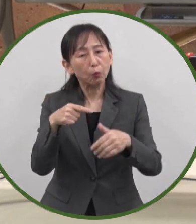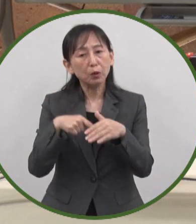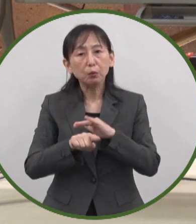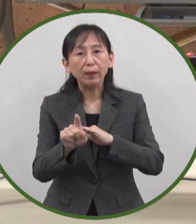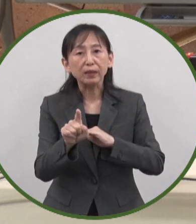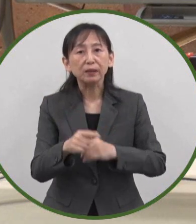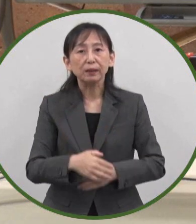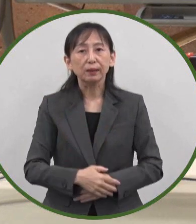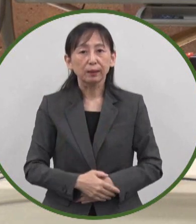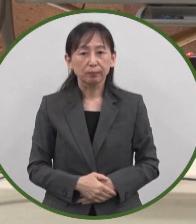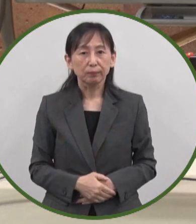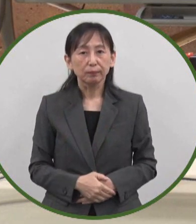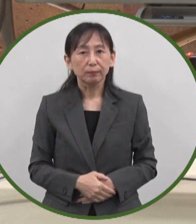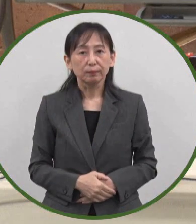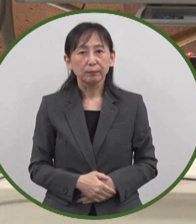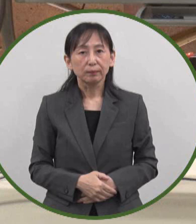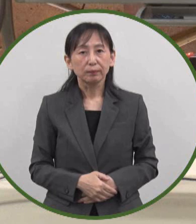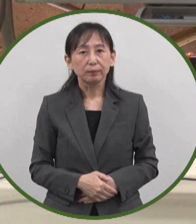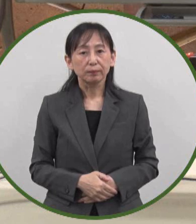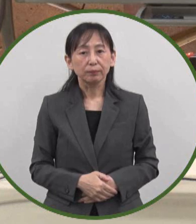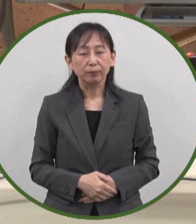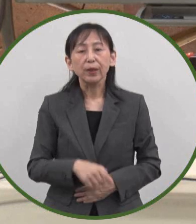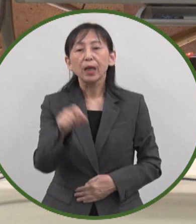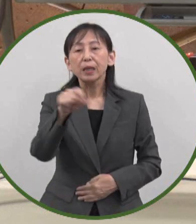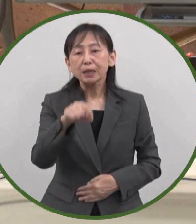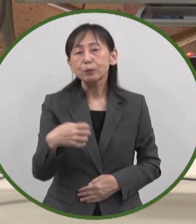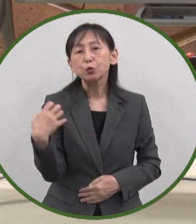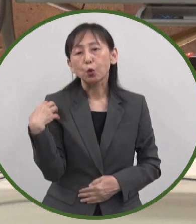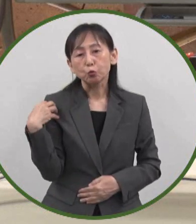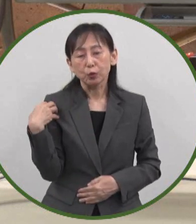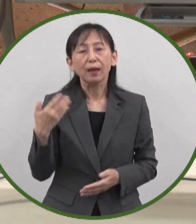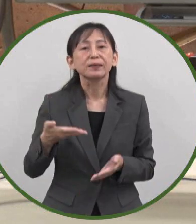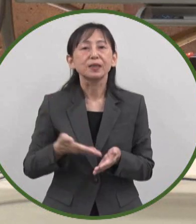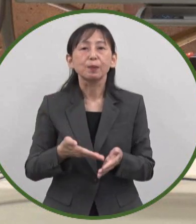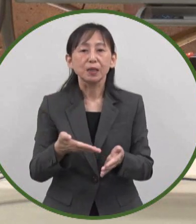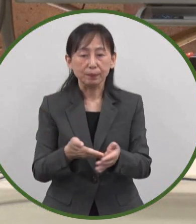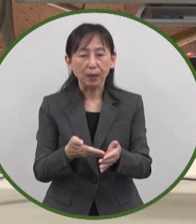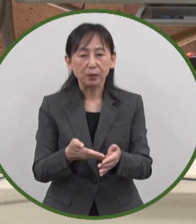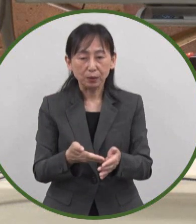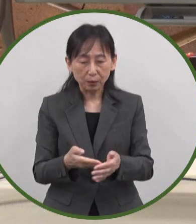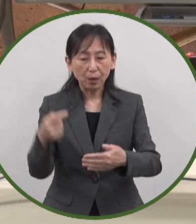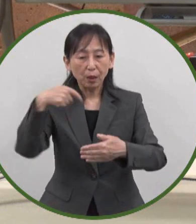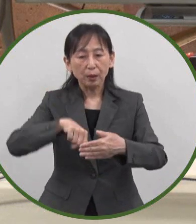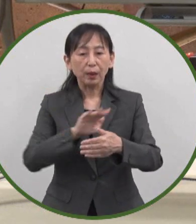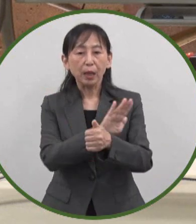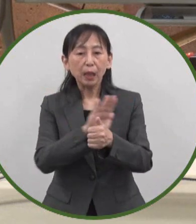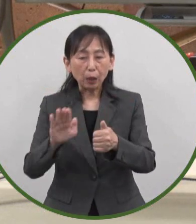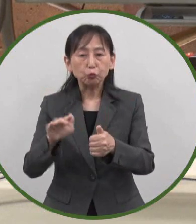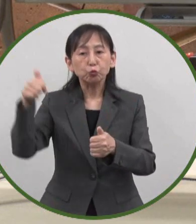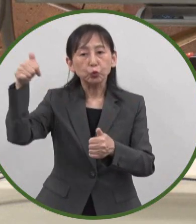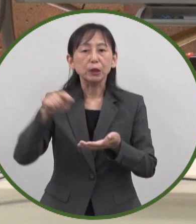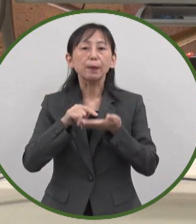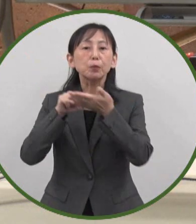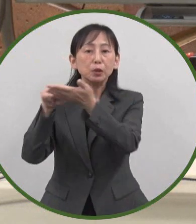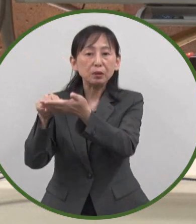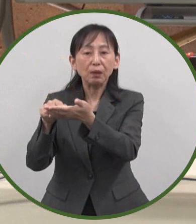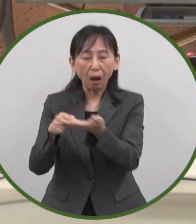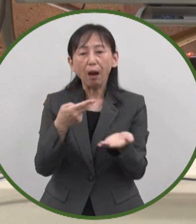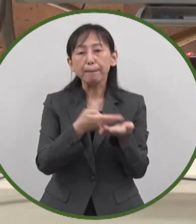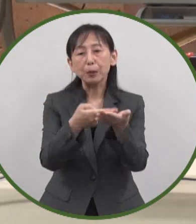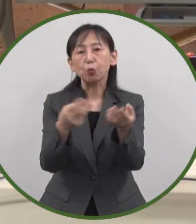ているんでしょうか。 事務局の方からご説明いたします。内閣官房の方に届けている病床数につきまし